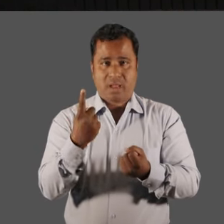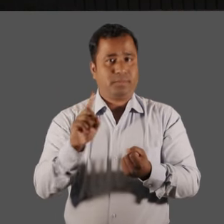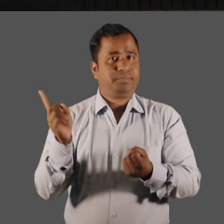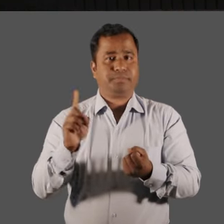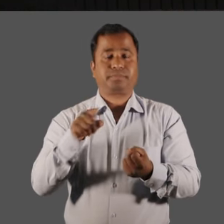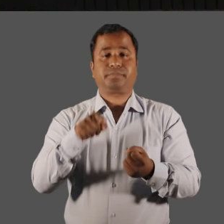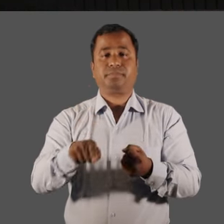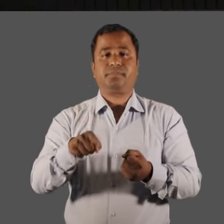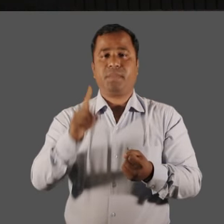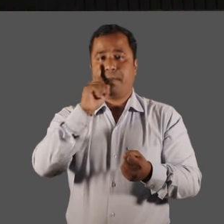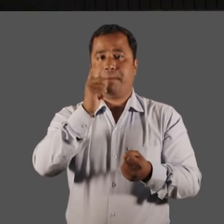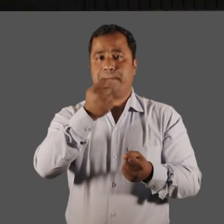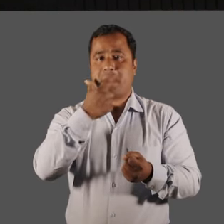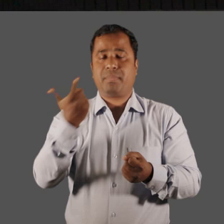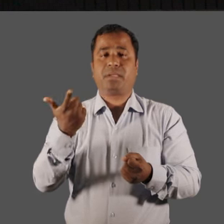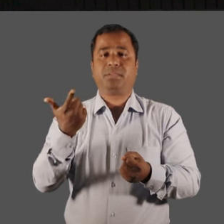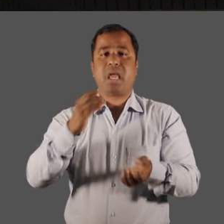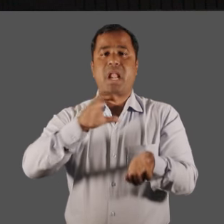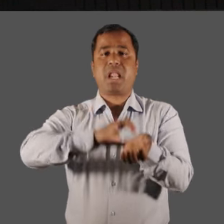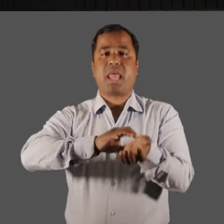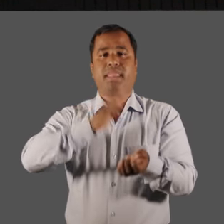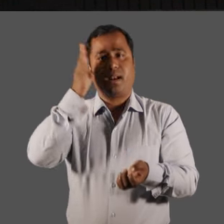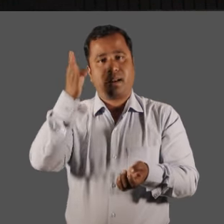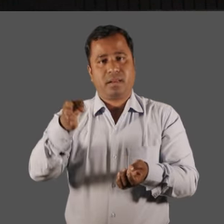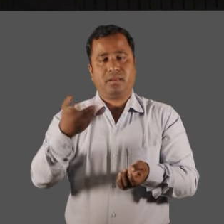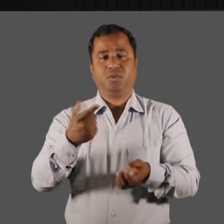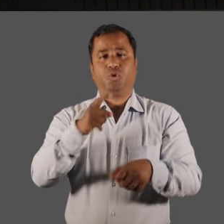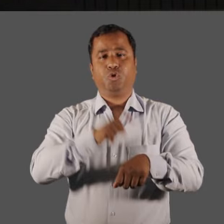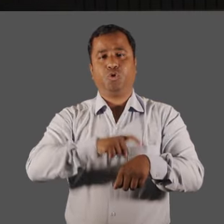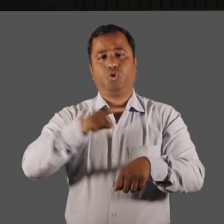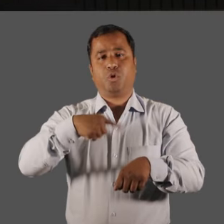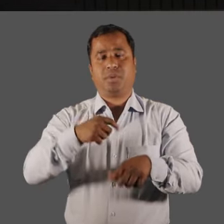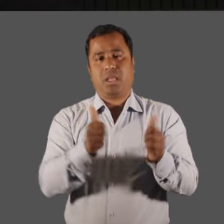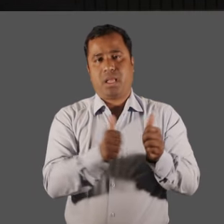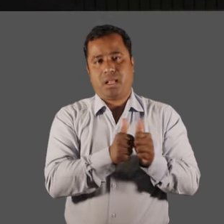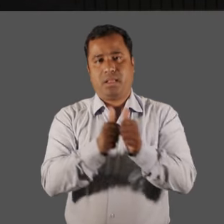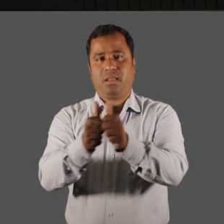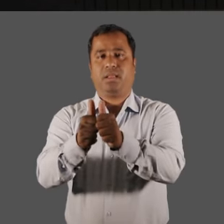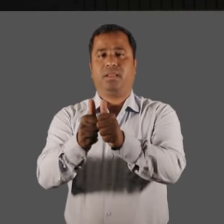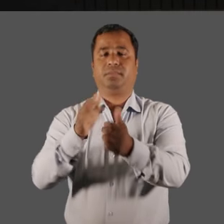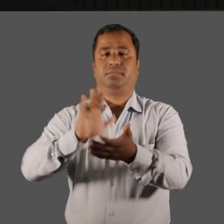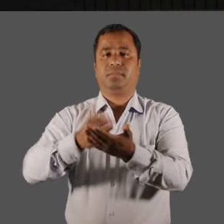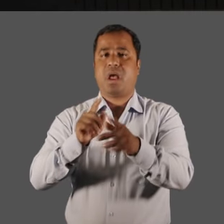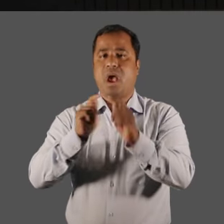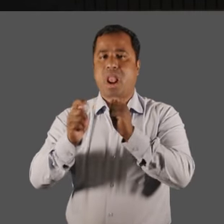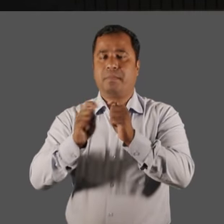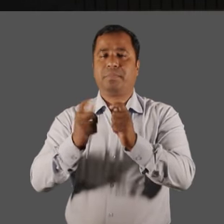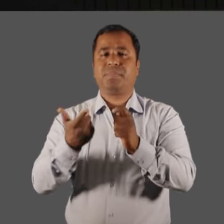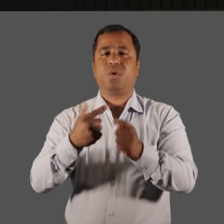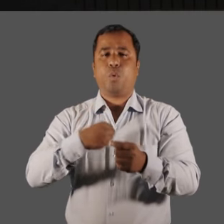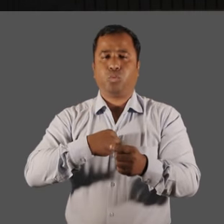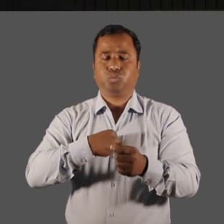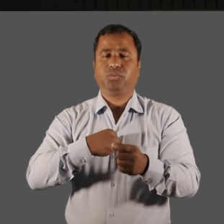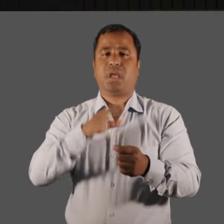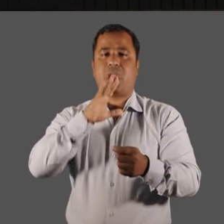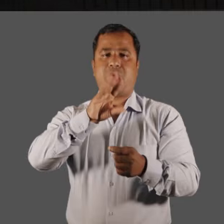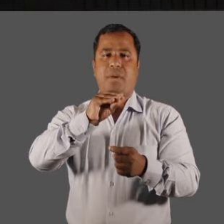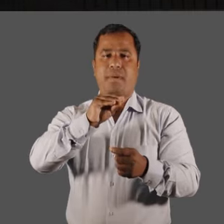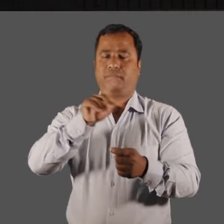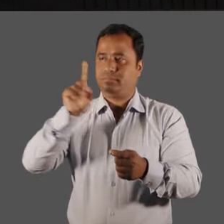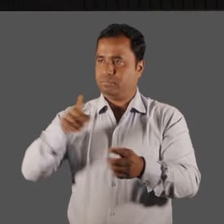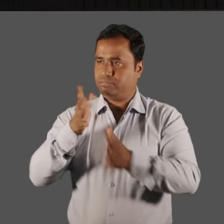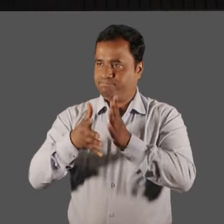আপনি যদি চিন্তা করেন যে আমার বাবা মা যখন ডক্টরের কাছে গেছে, সব সময় আমাকে যেতে হয়েছে, এবং ওই যে তাদের একটা ডিপেন্ডেন্সি সব সময় আমার উপর